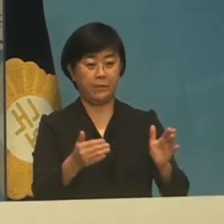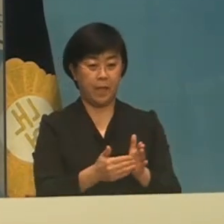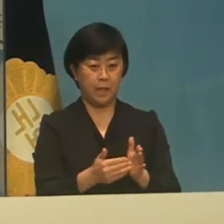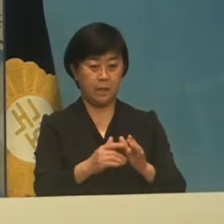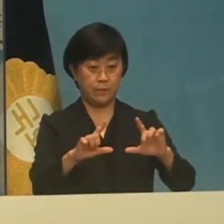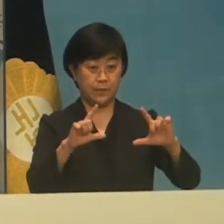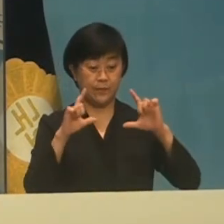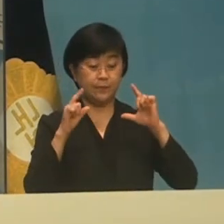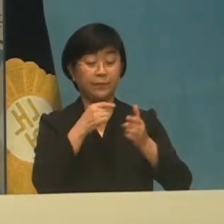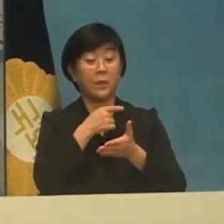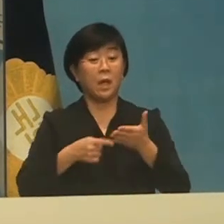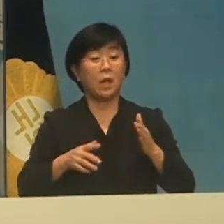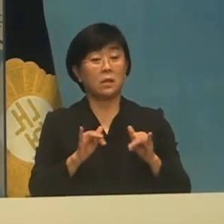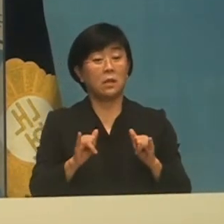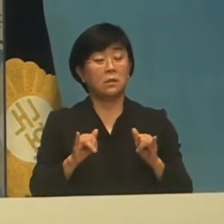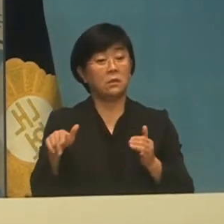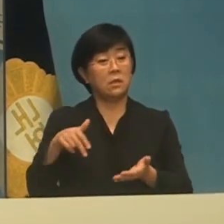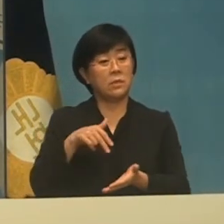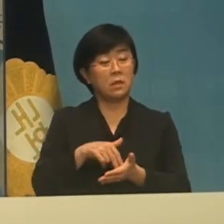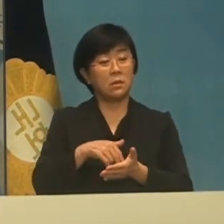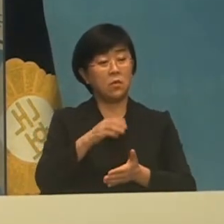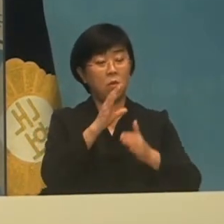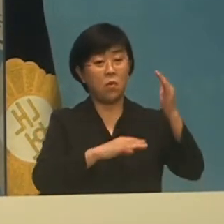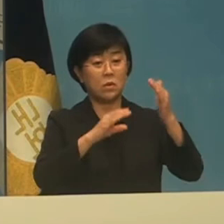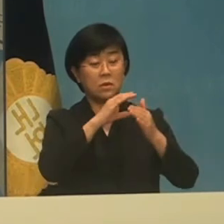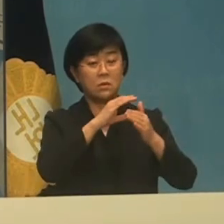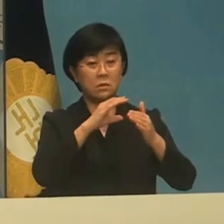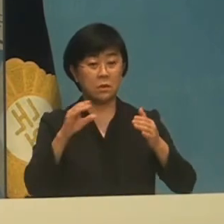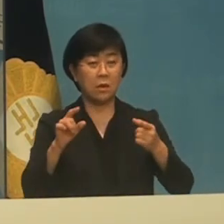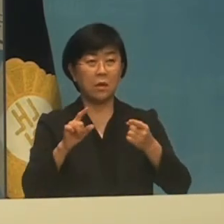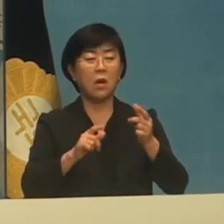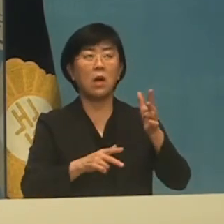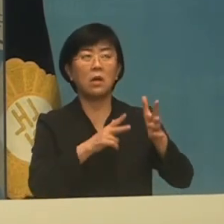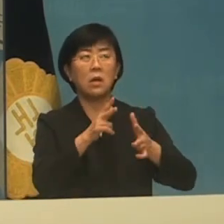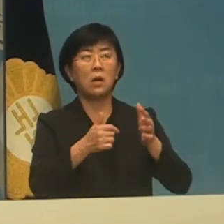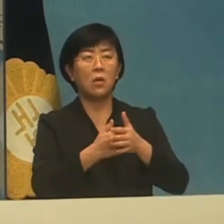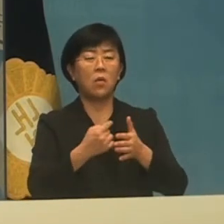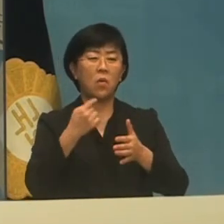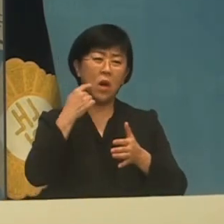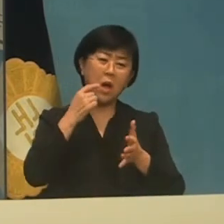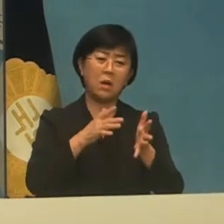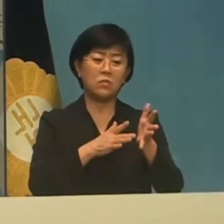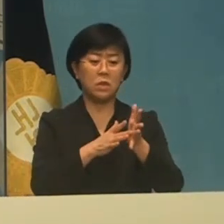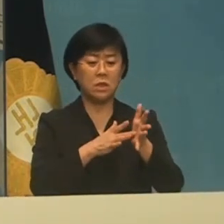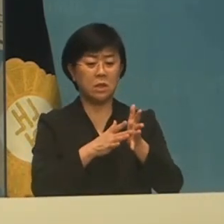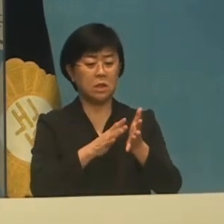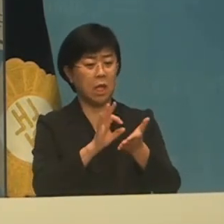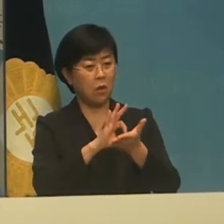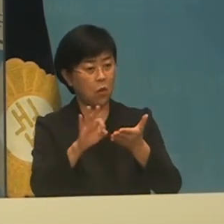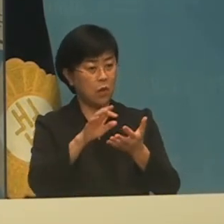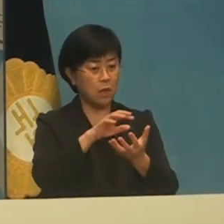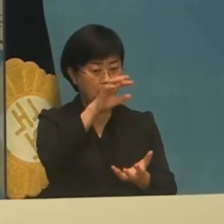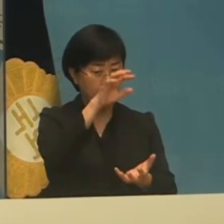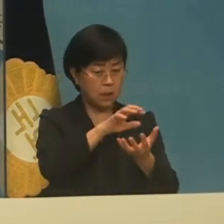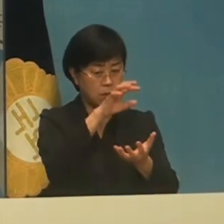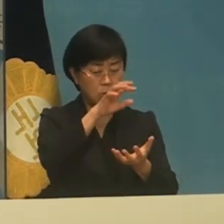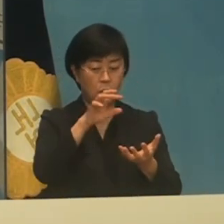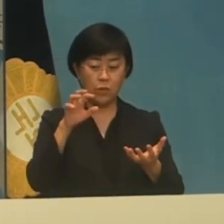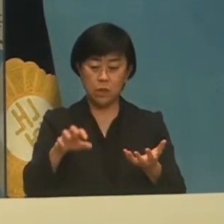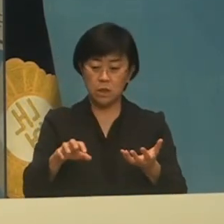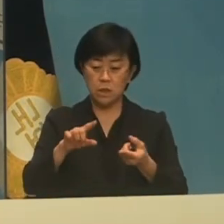그 뒤로 피해자들은 공정과 화학물질명, 사용량, 사용용도, 측정한 위치